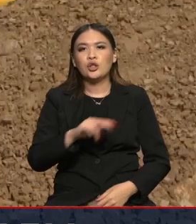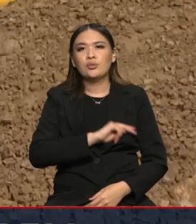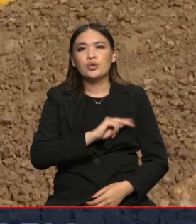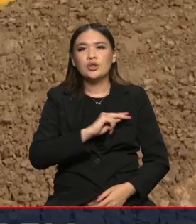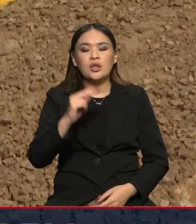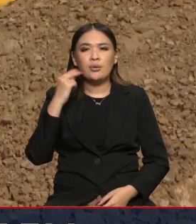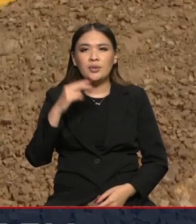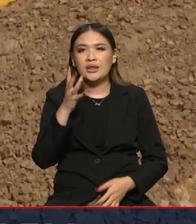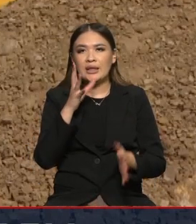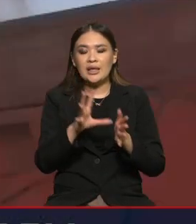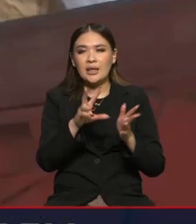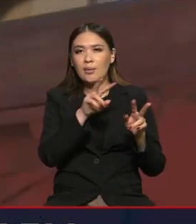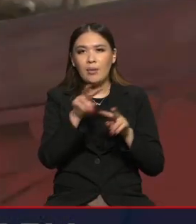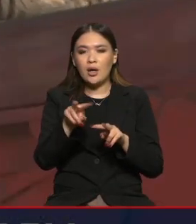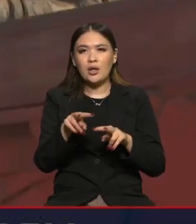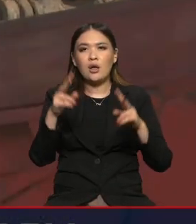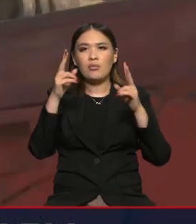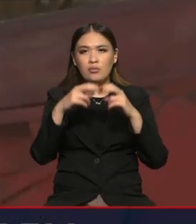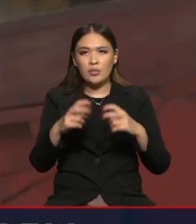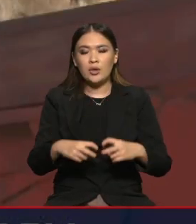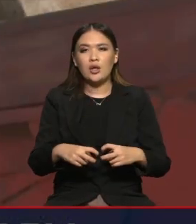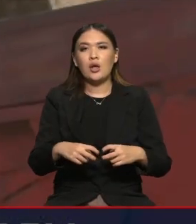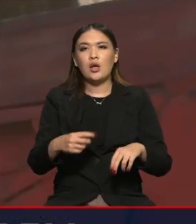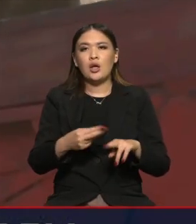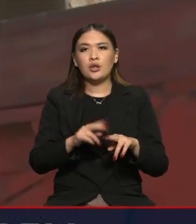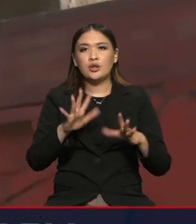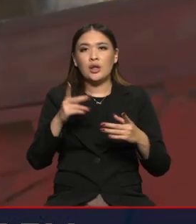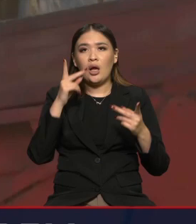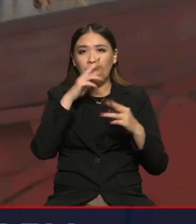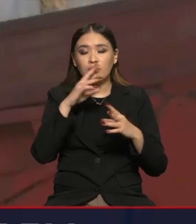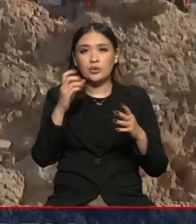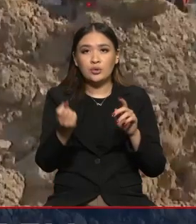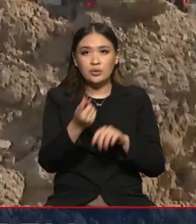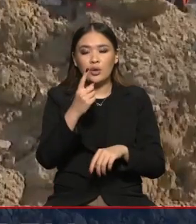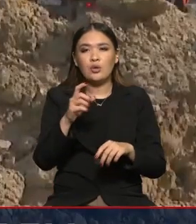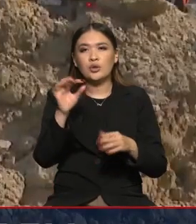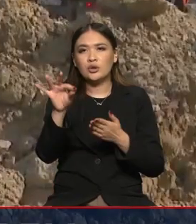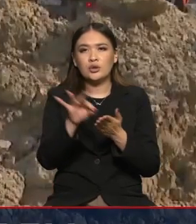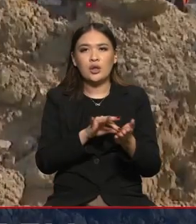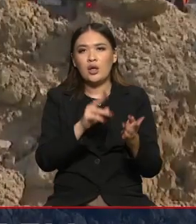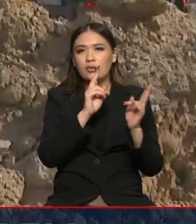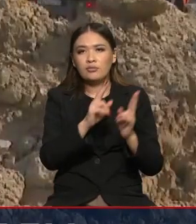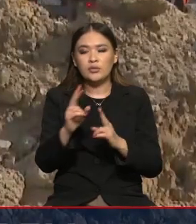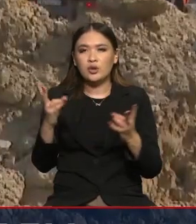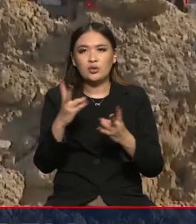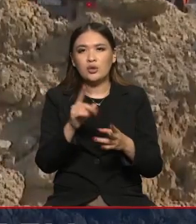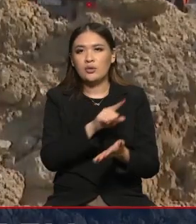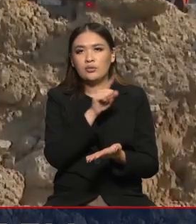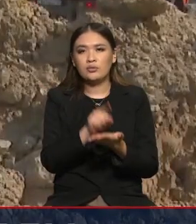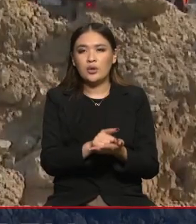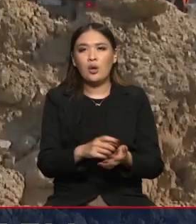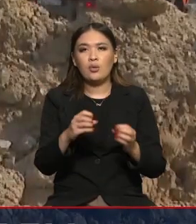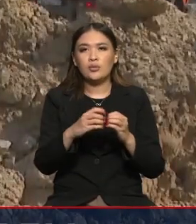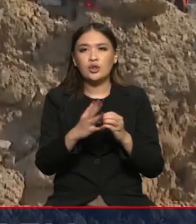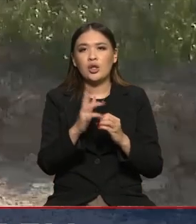техникалық қадағалау мамандары жіті бақылауға алған. Ол қылғанықталса, мердігер оны бірден ретке келтіруге міндетті. 15-ші қарашаға